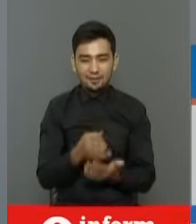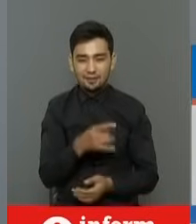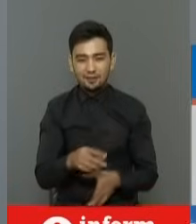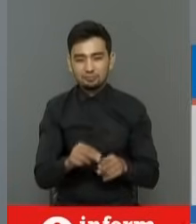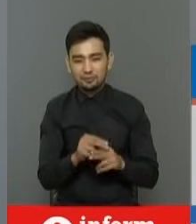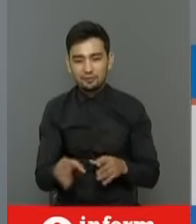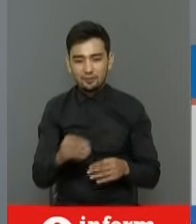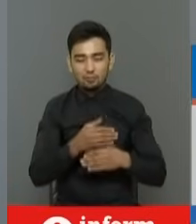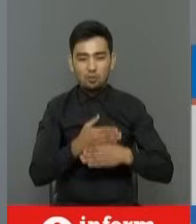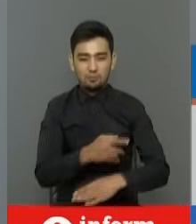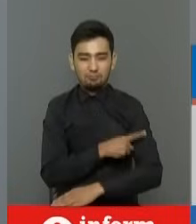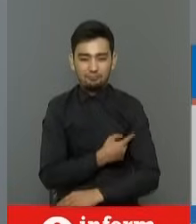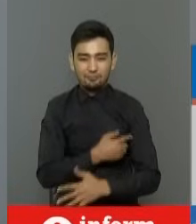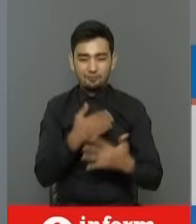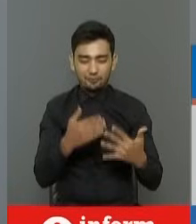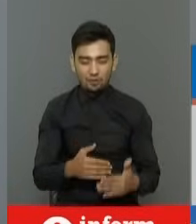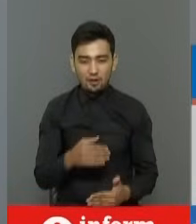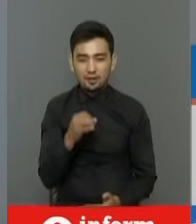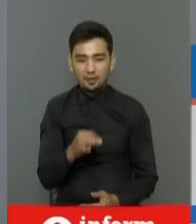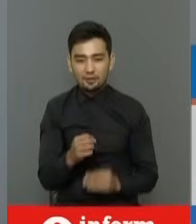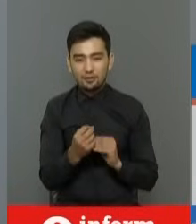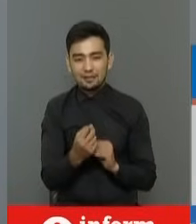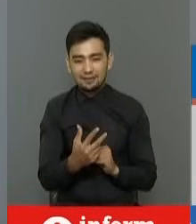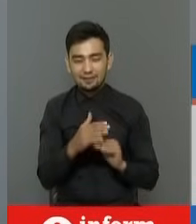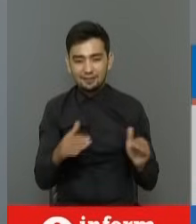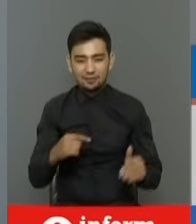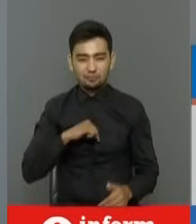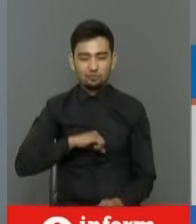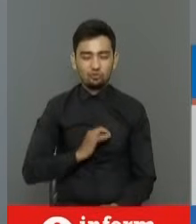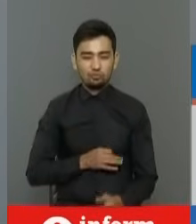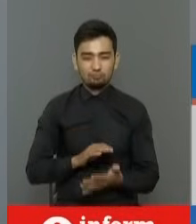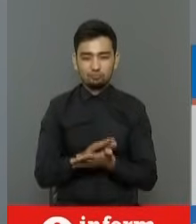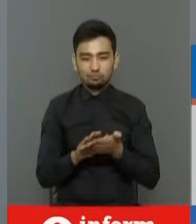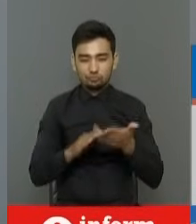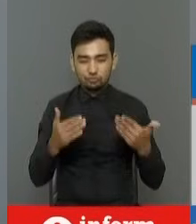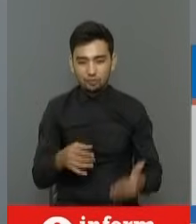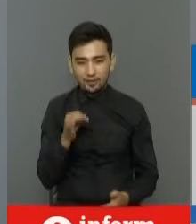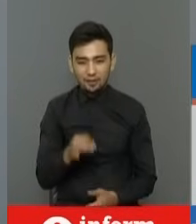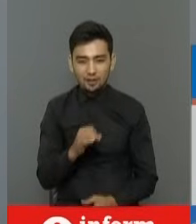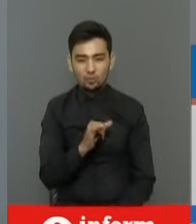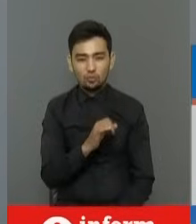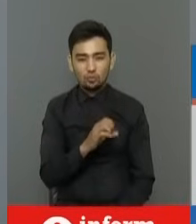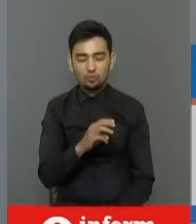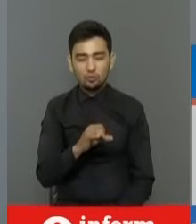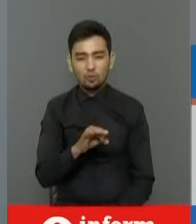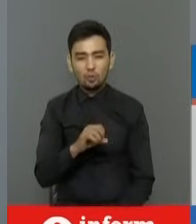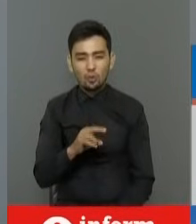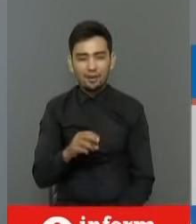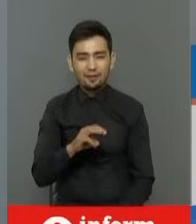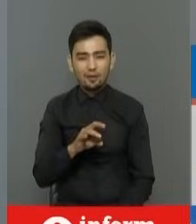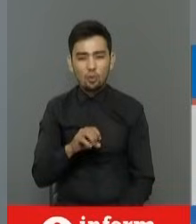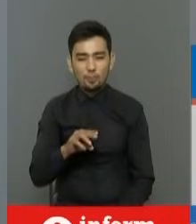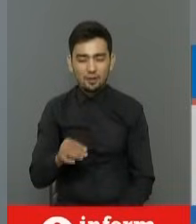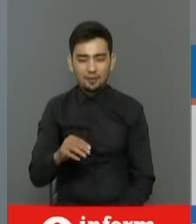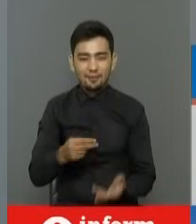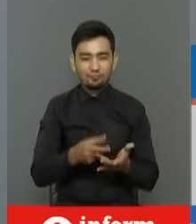вся необходимая медицинская помощь. 12 детям промыли желудок, троим детям провели инфузионную терапию, у всех взяли